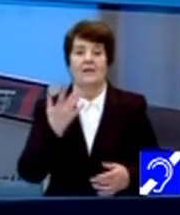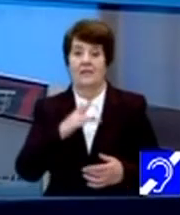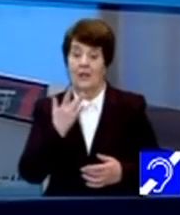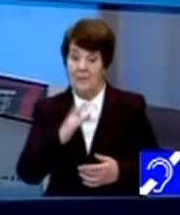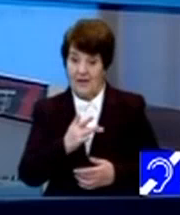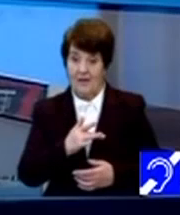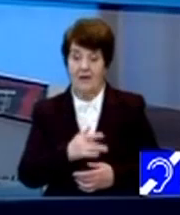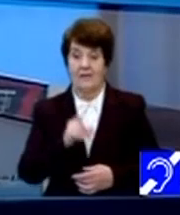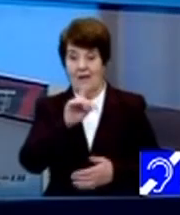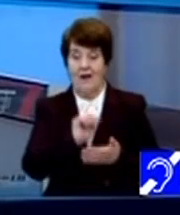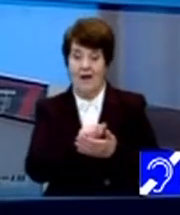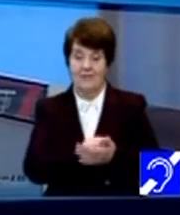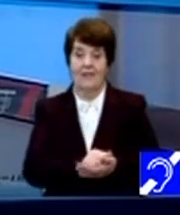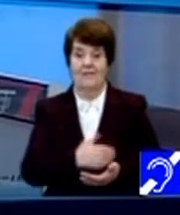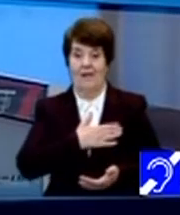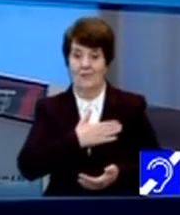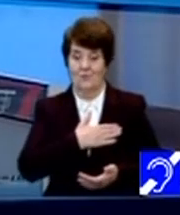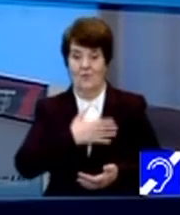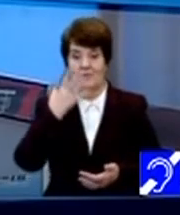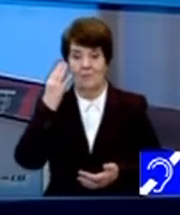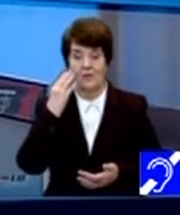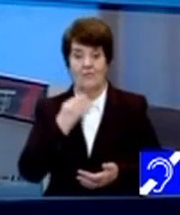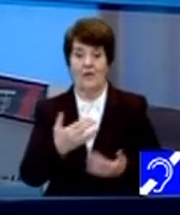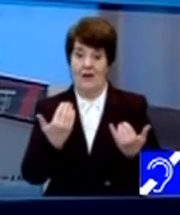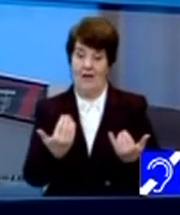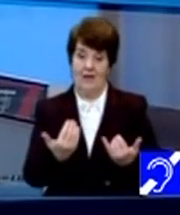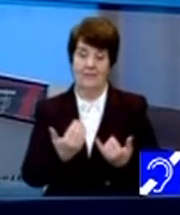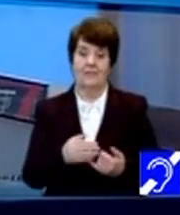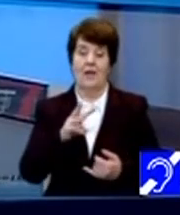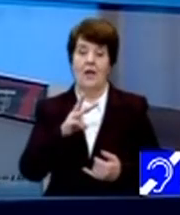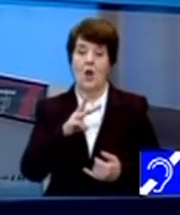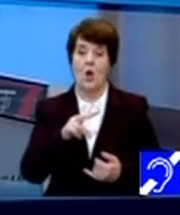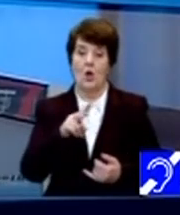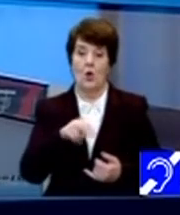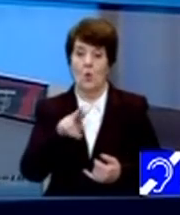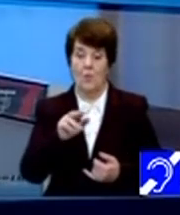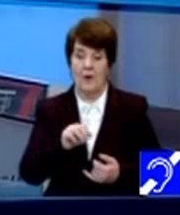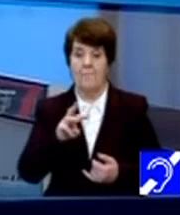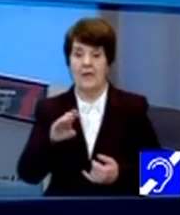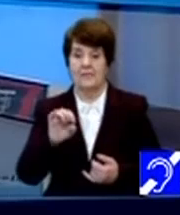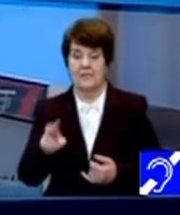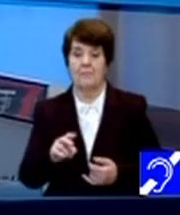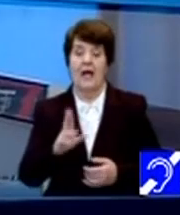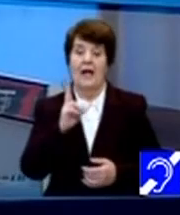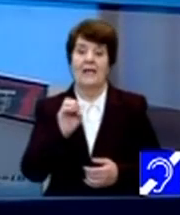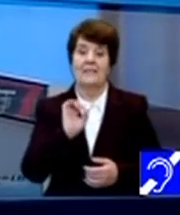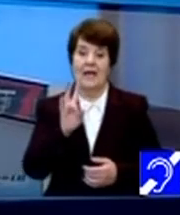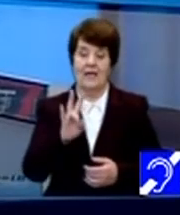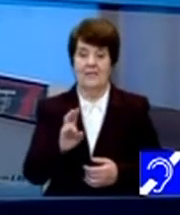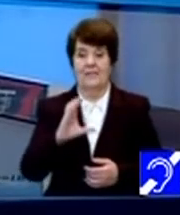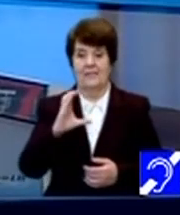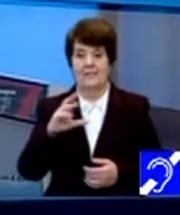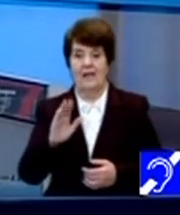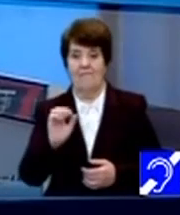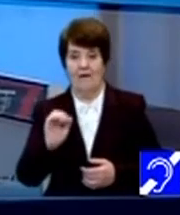Este american în acte, dar basarabean în suflet. Astăzi, în rubrica Metamorfoze, Luba Maxim îl prezintă pe Cristian Sava. Tânărul